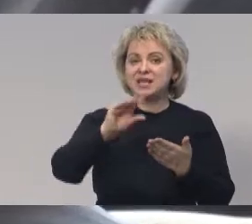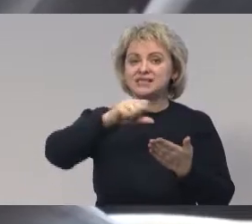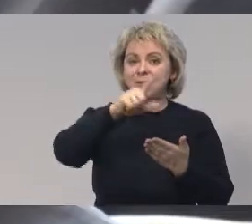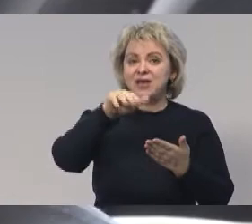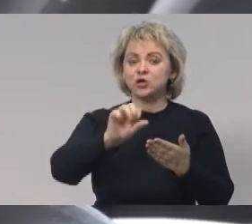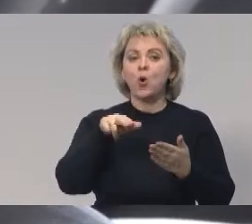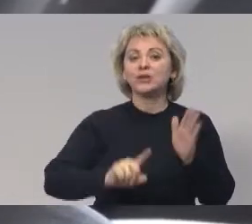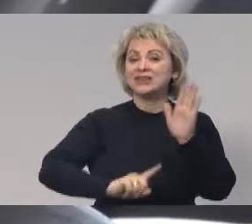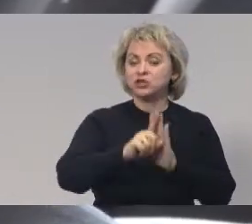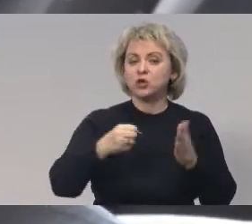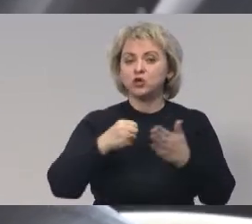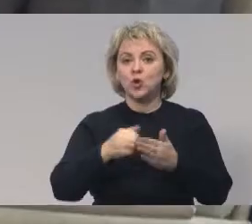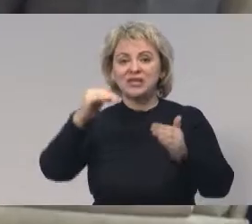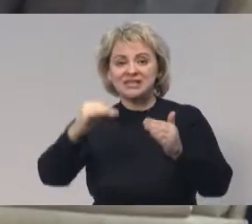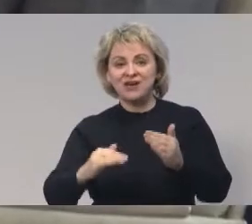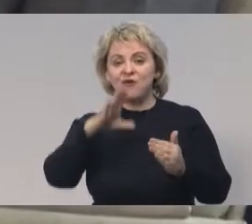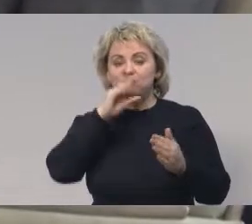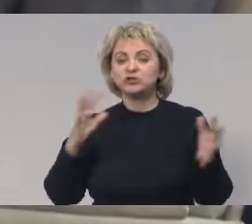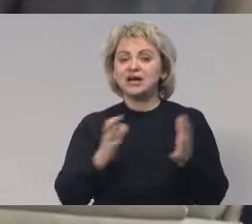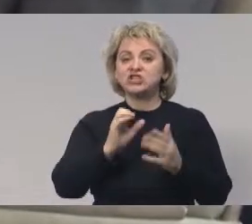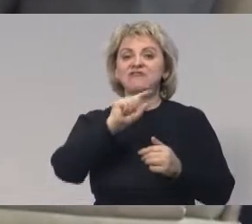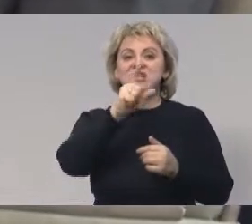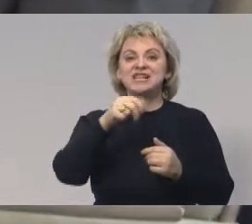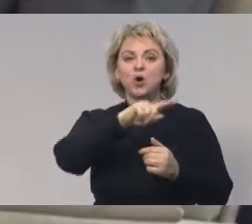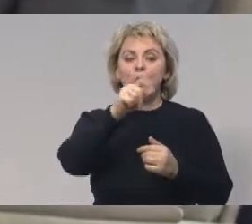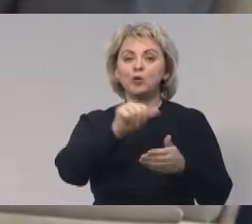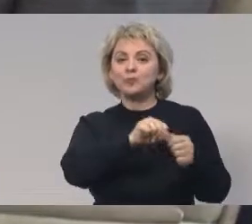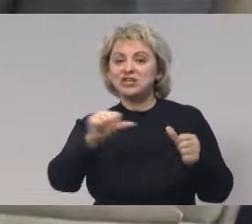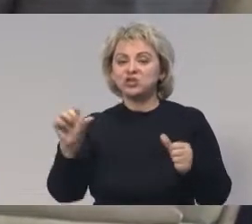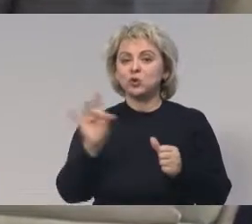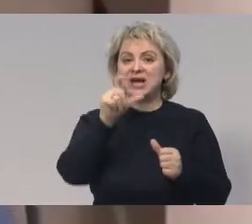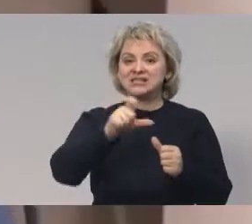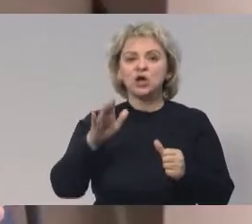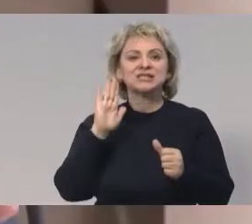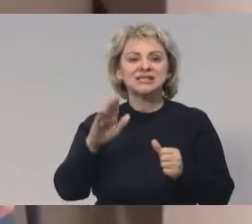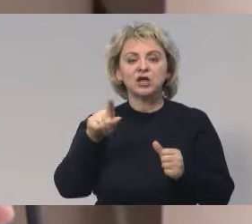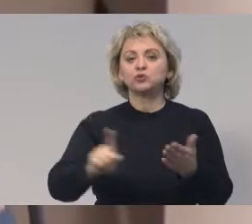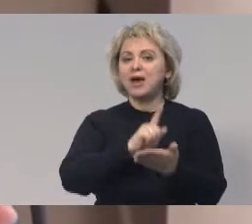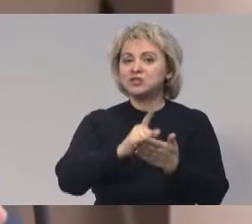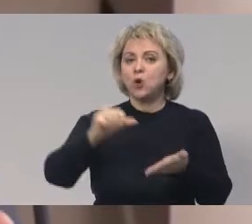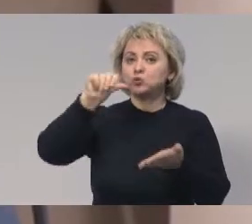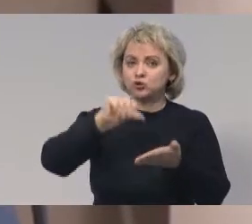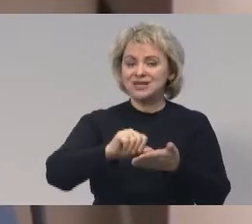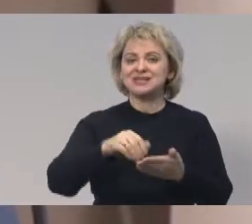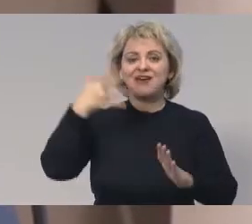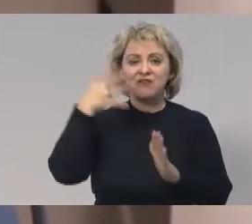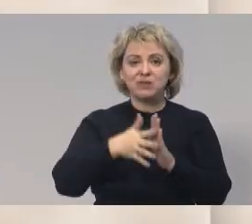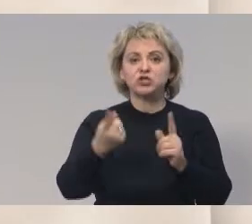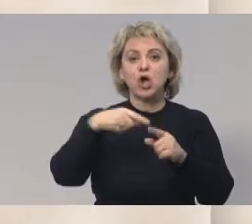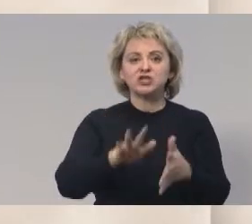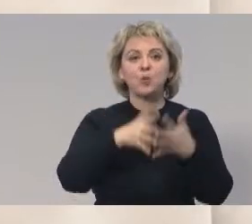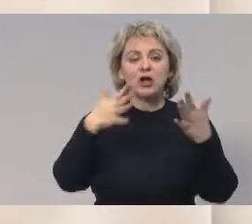от истока до низового водохранилища. Василий Голубев подчеркнул, ростовчане станут непосредственными участниками воплощения